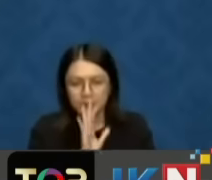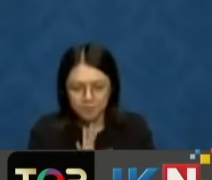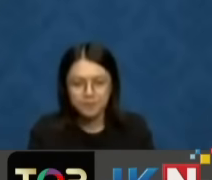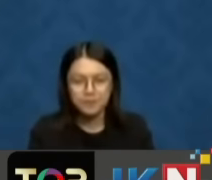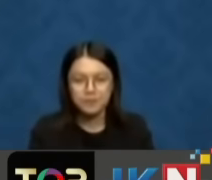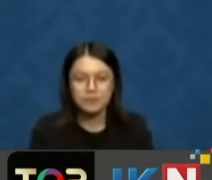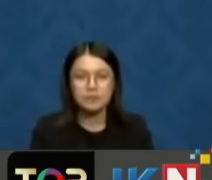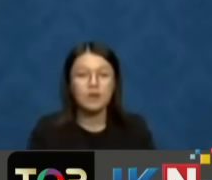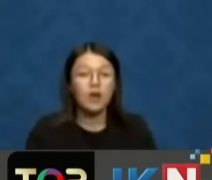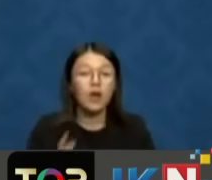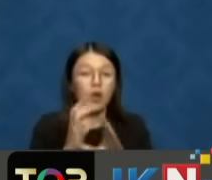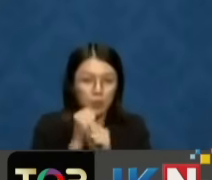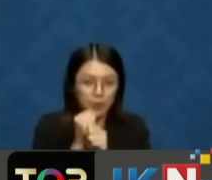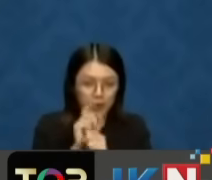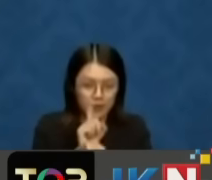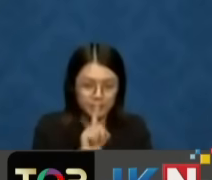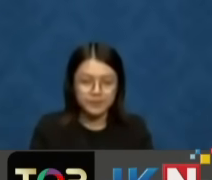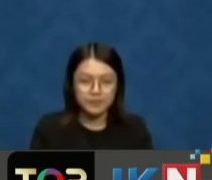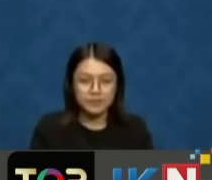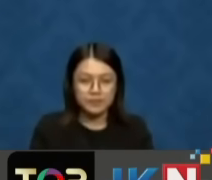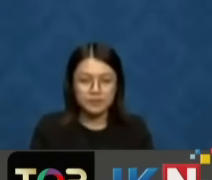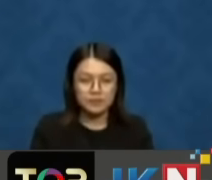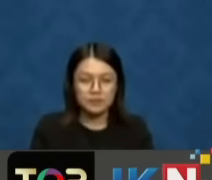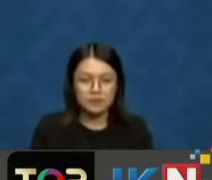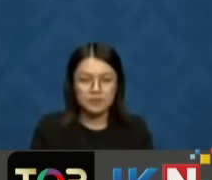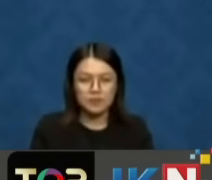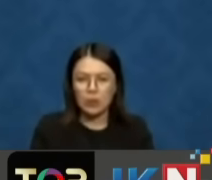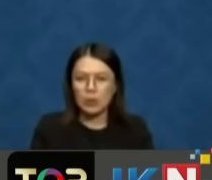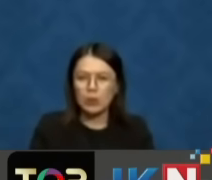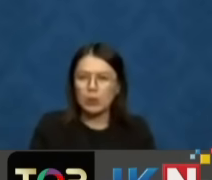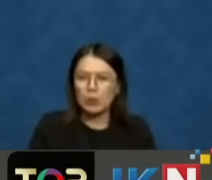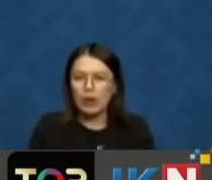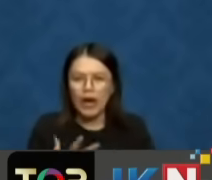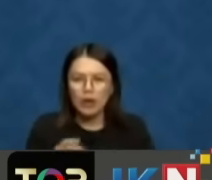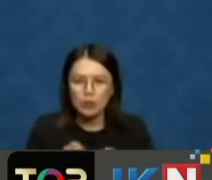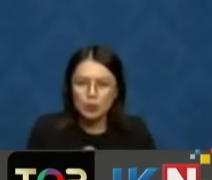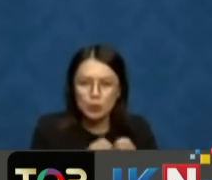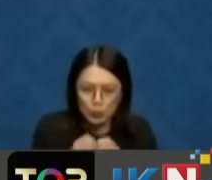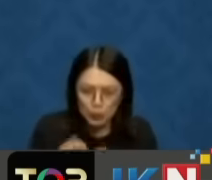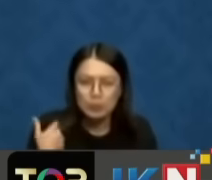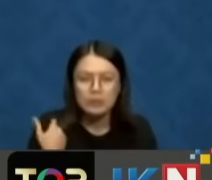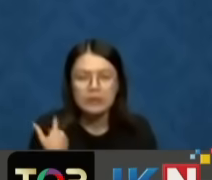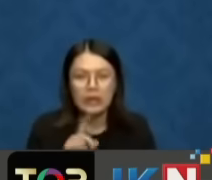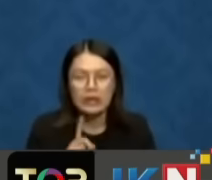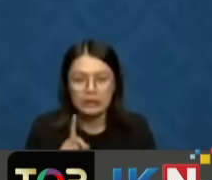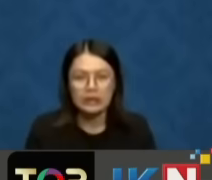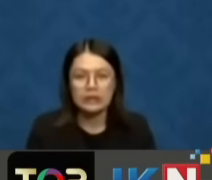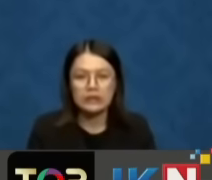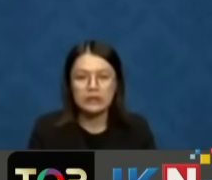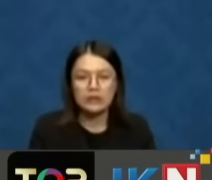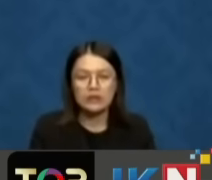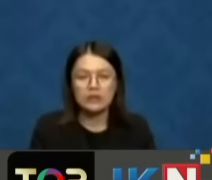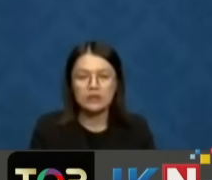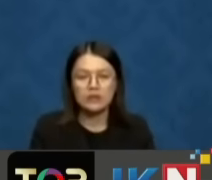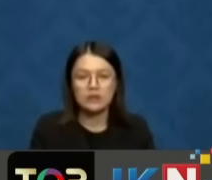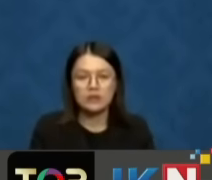จนเกิดเป็นวิกฤตการเงินการคลังในอนาคต นะครับยกตัวอย่างประเทศที่เคยประ